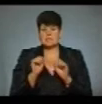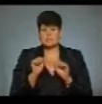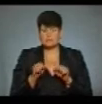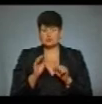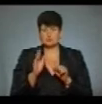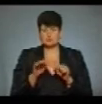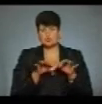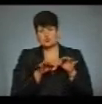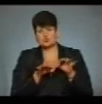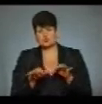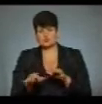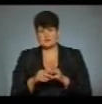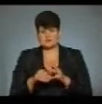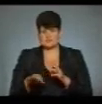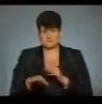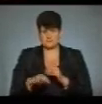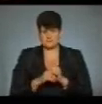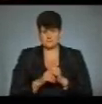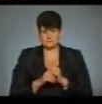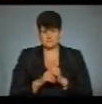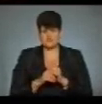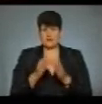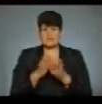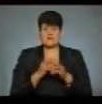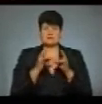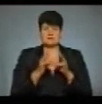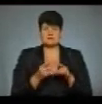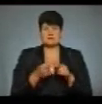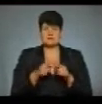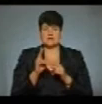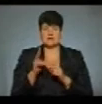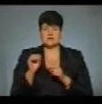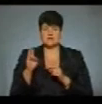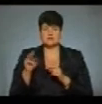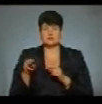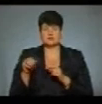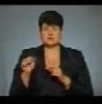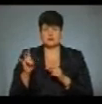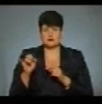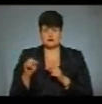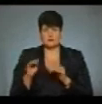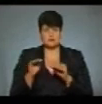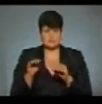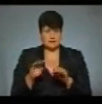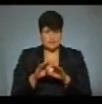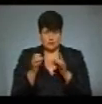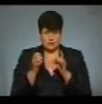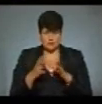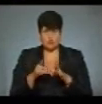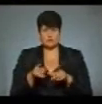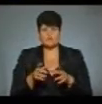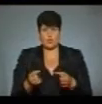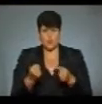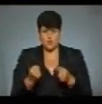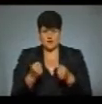призвести до зсувів ґрунту. Є небезпека для цих каштанів. Їх, очевидно, посадили не просто так, а для того, щоб вони укріплювали